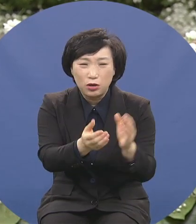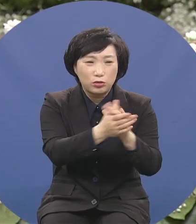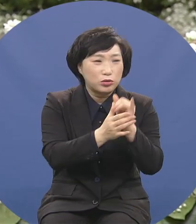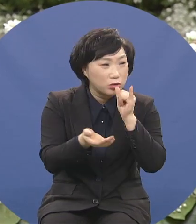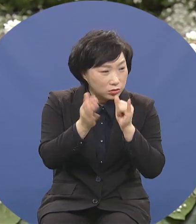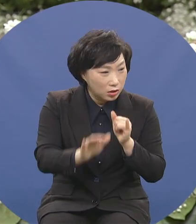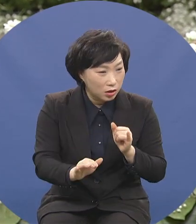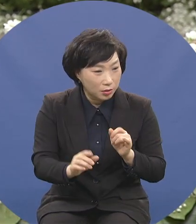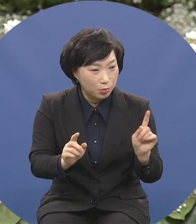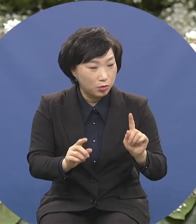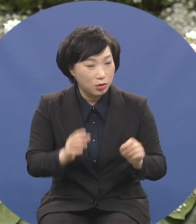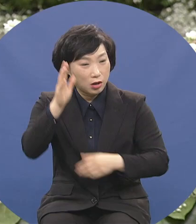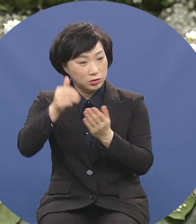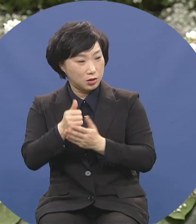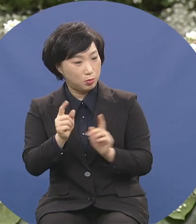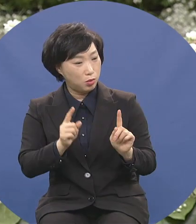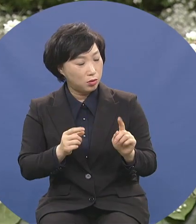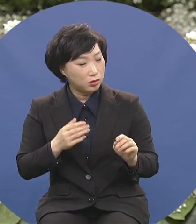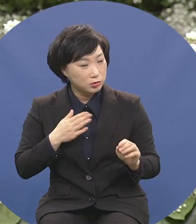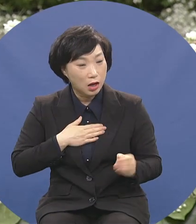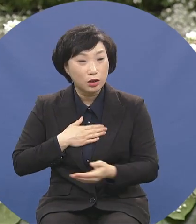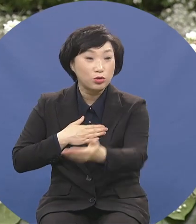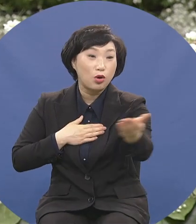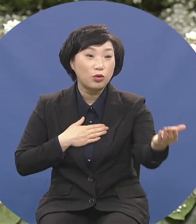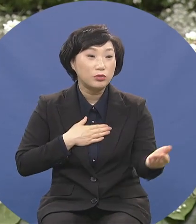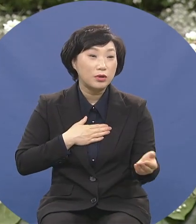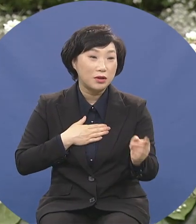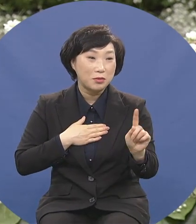하나님은 나는 너에게